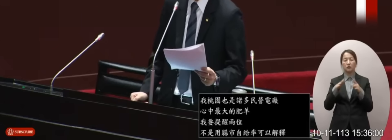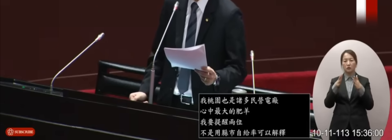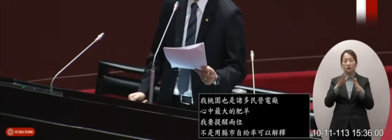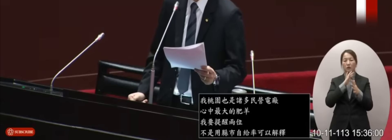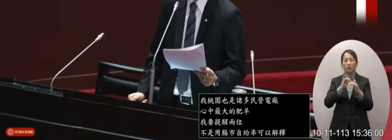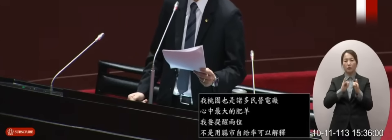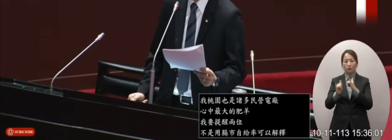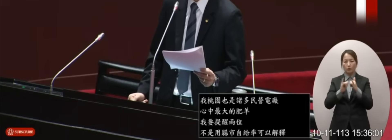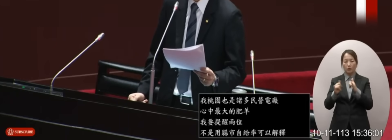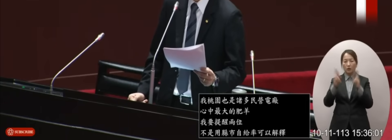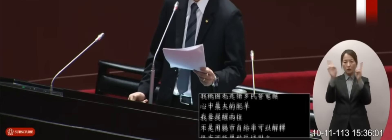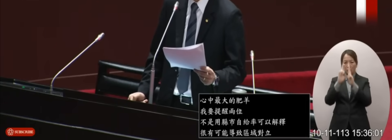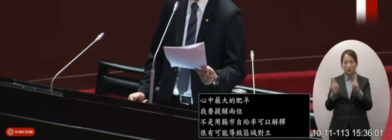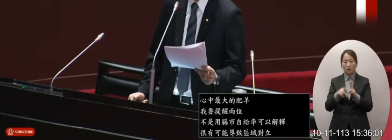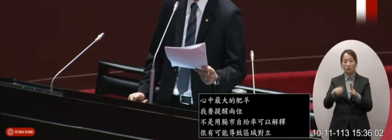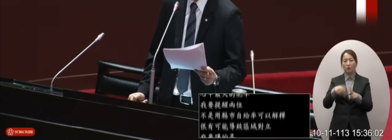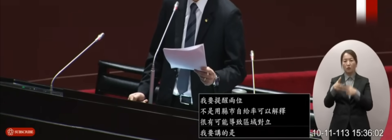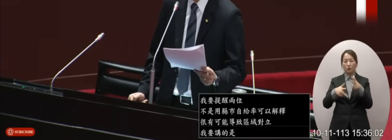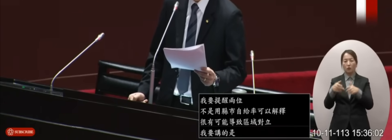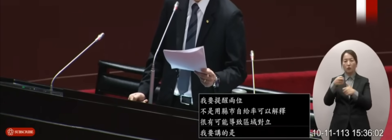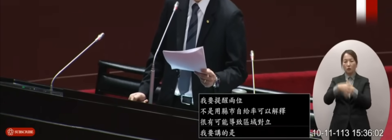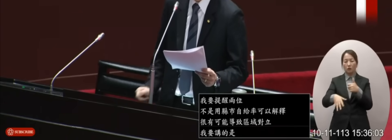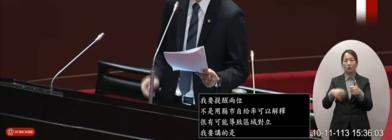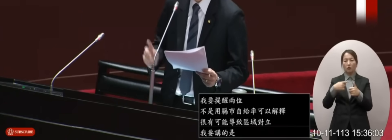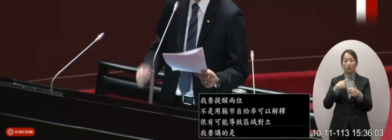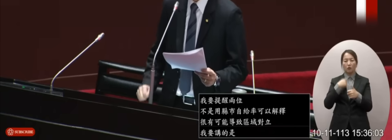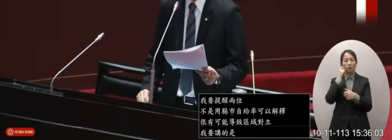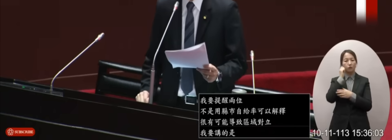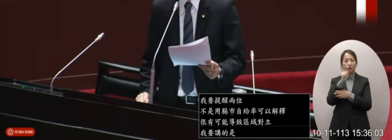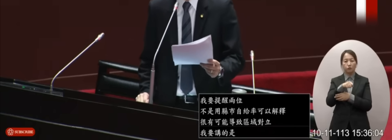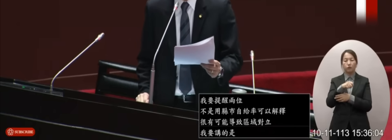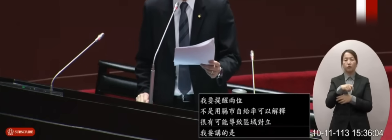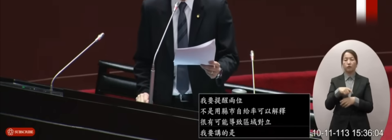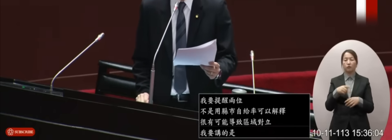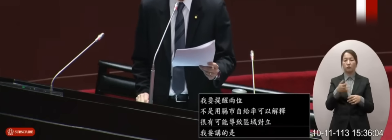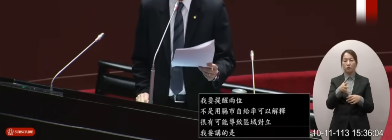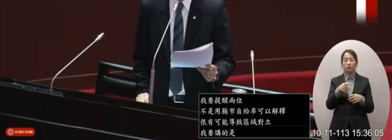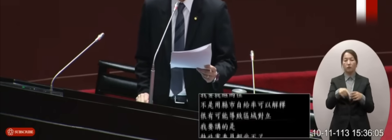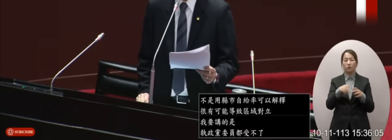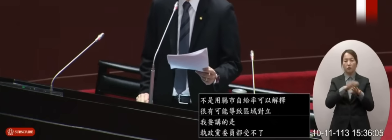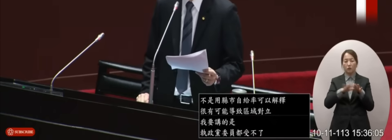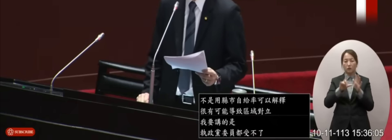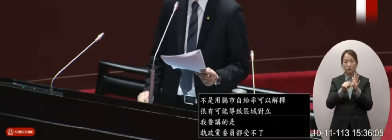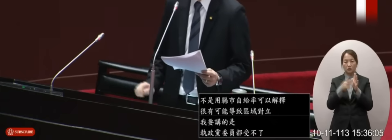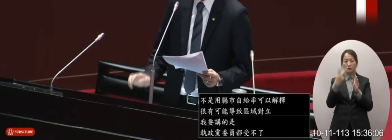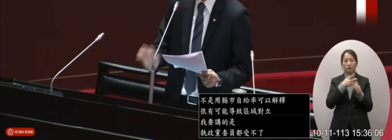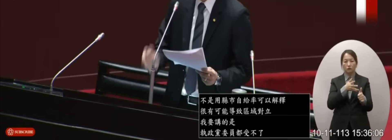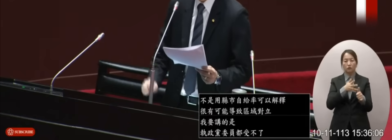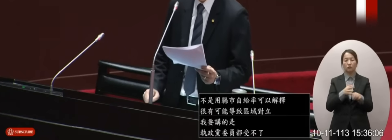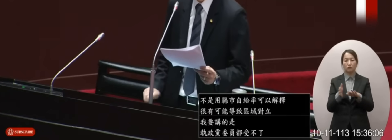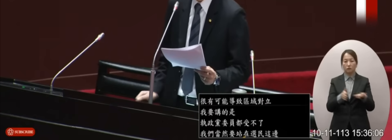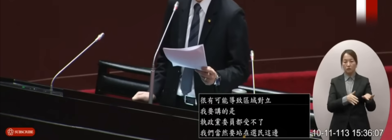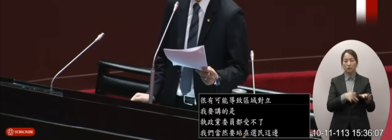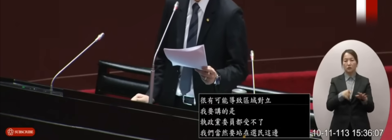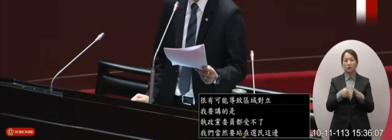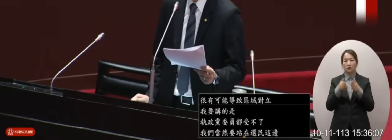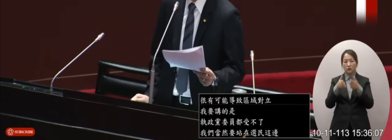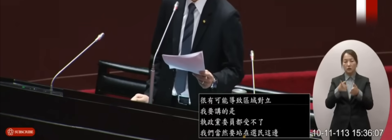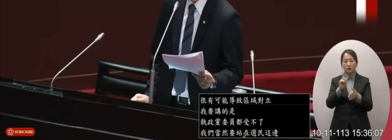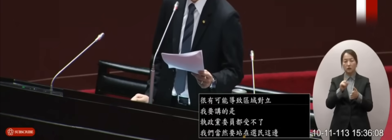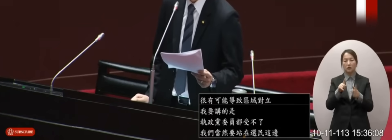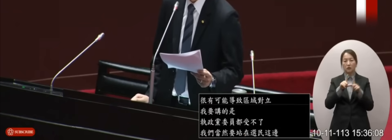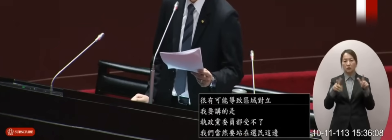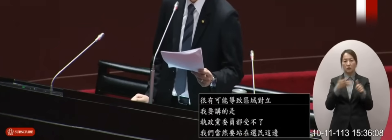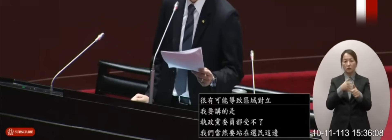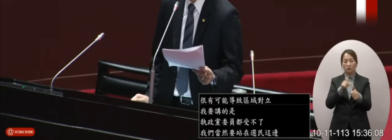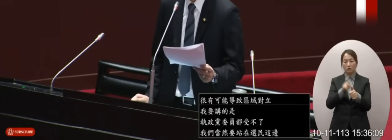厂的同意啊，的兴建啊，本席是爱南同意，但这件事情我们之后会有很多时间好好就教。但这个指出了一个大